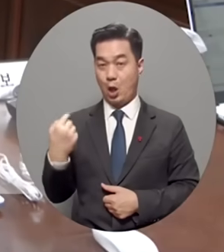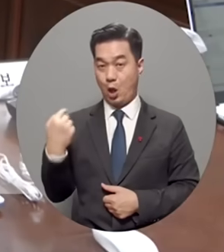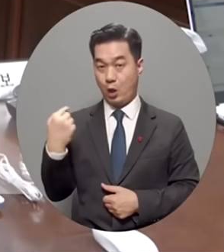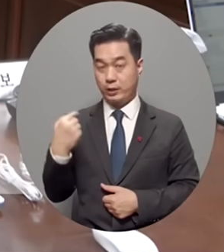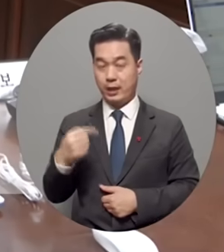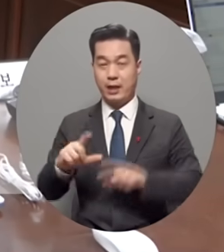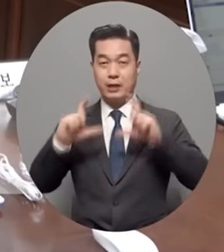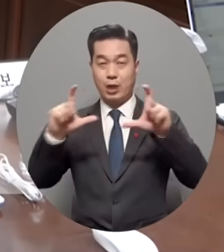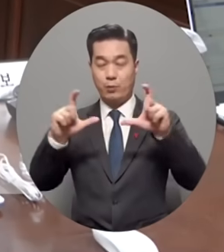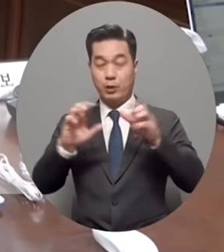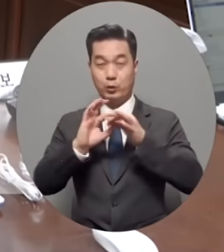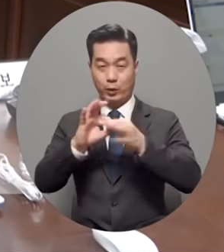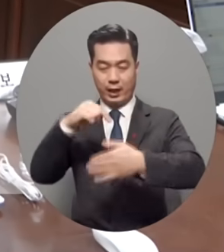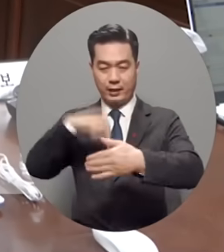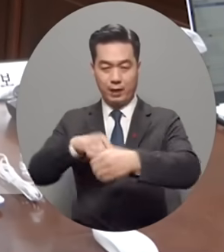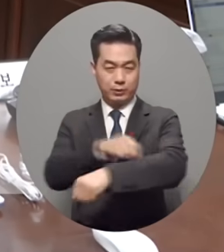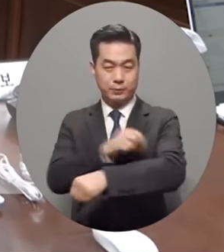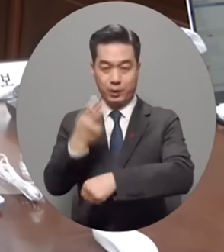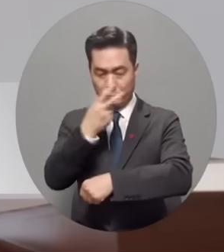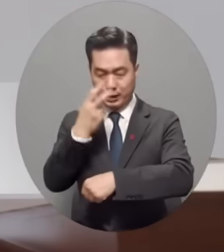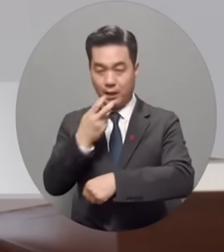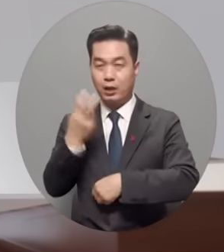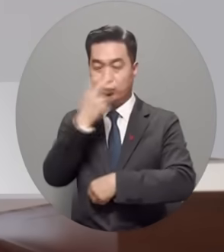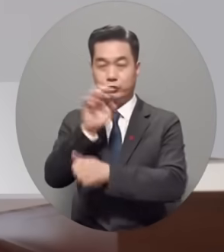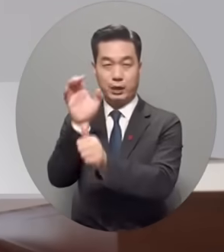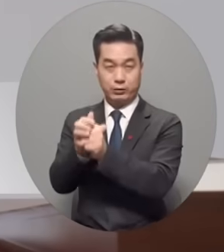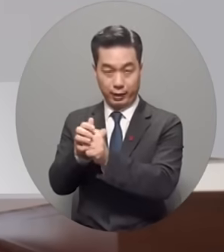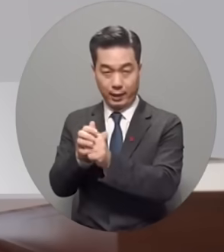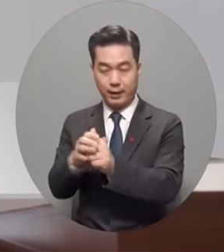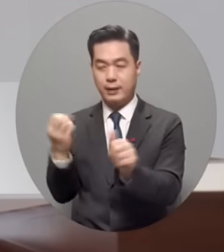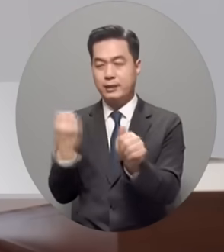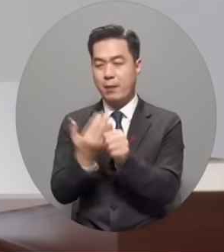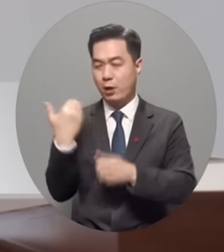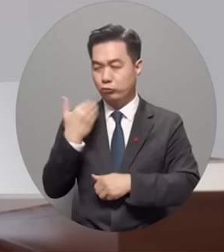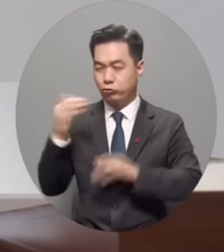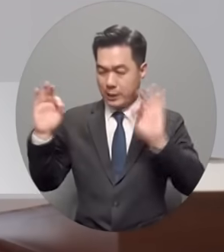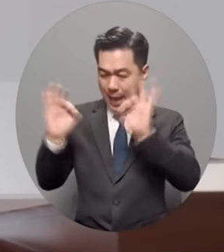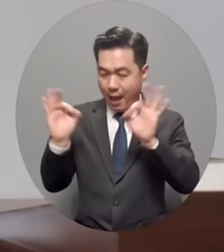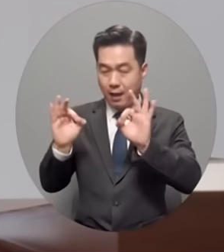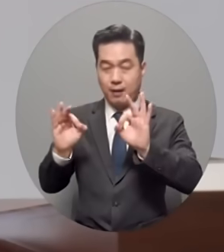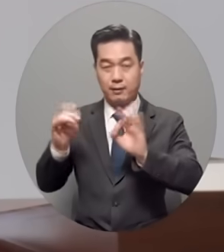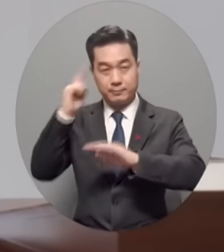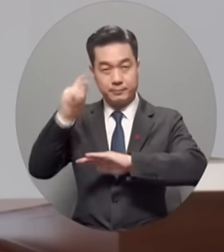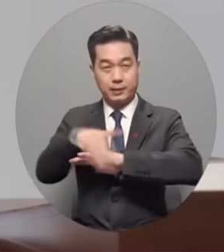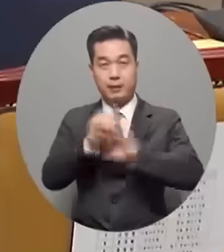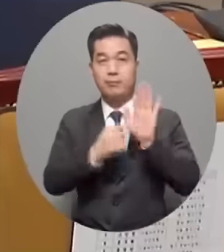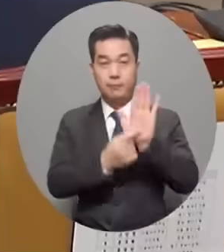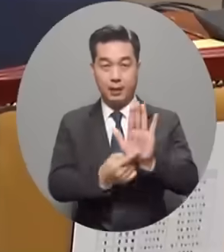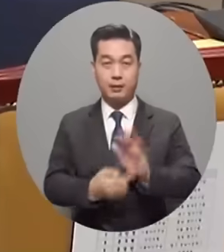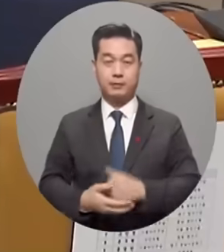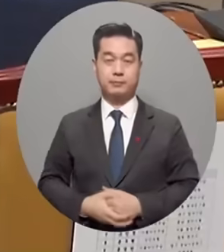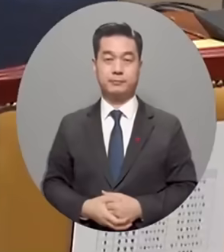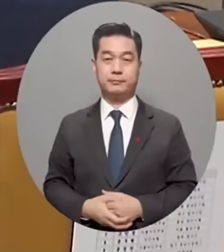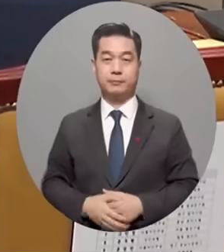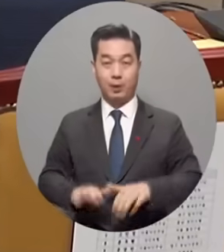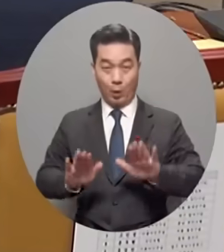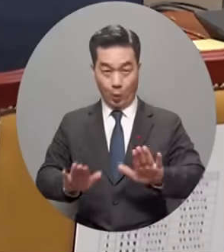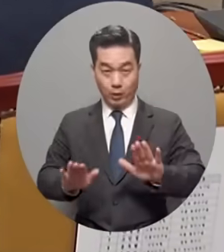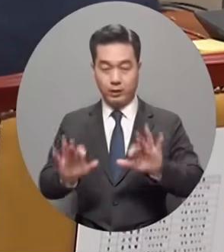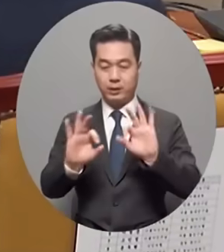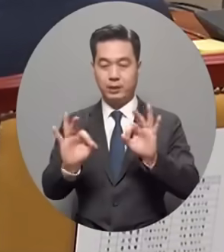내부 특별감사와 수사 의뢰 등 제보자를 색출해내겠다는 방침을 밝힌 바 있습니다. 오늘